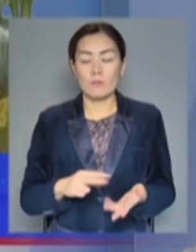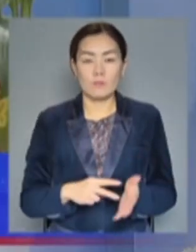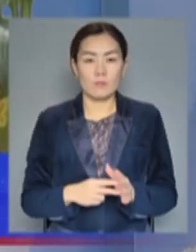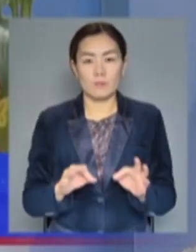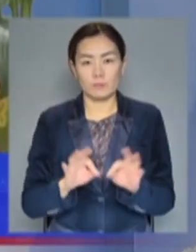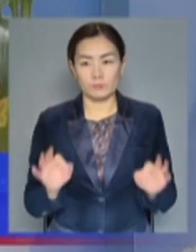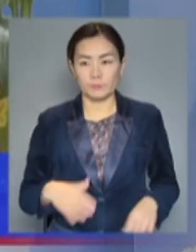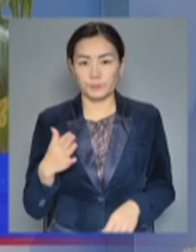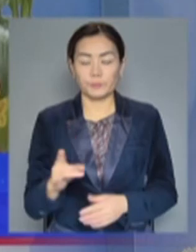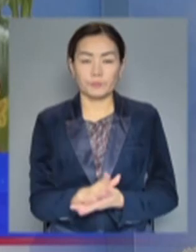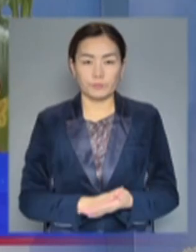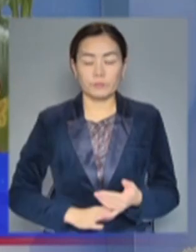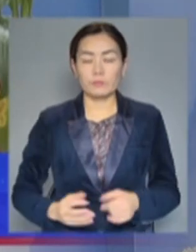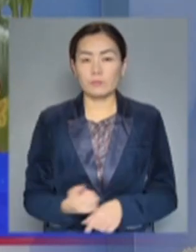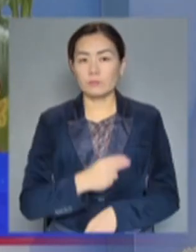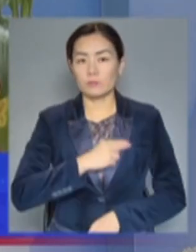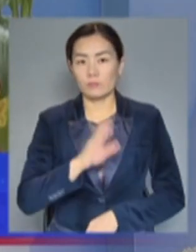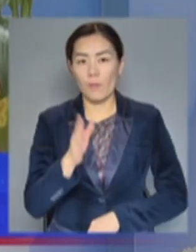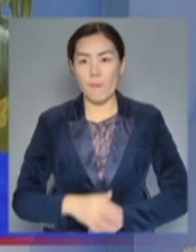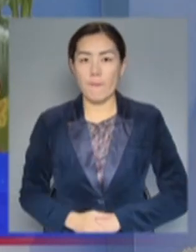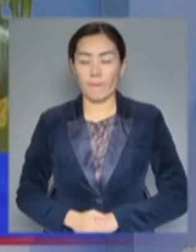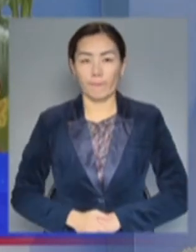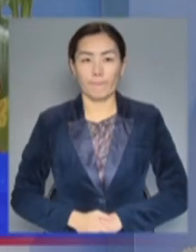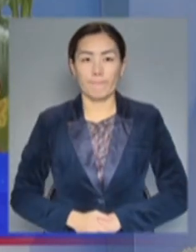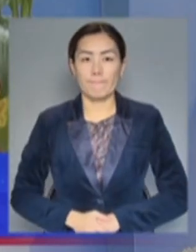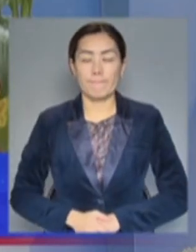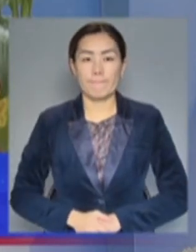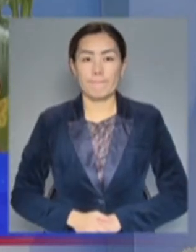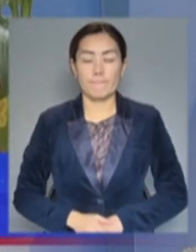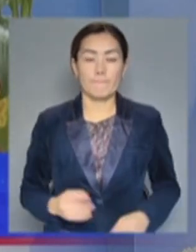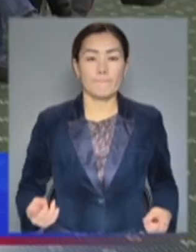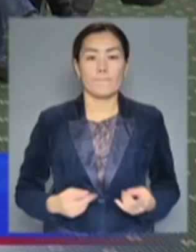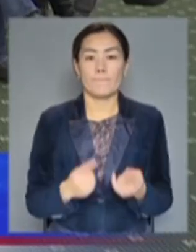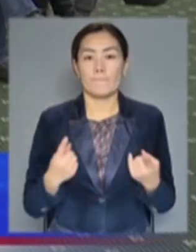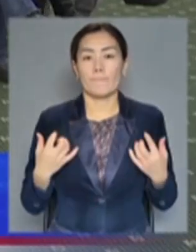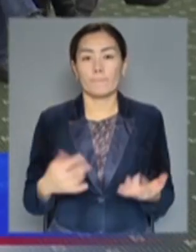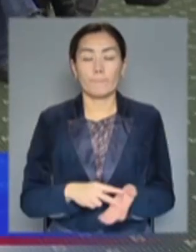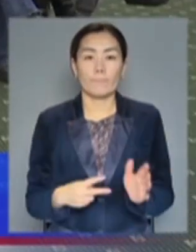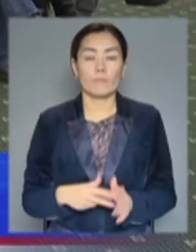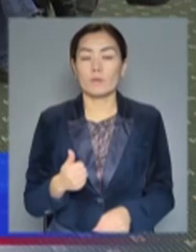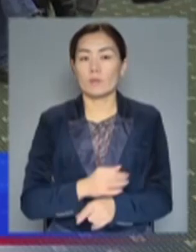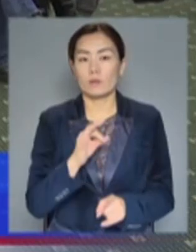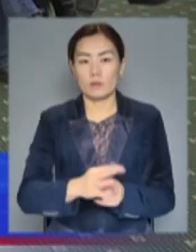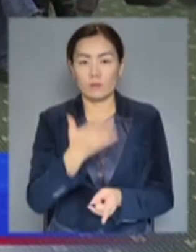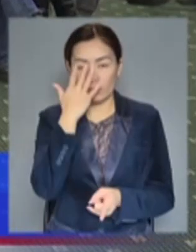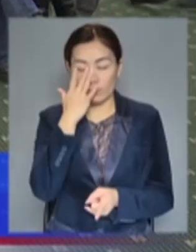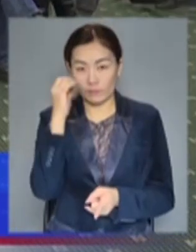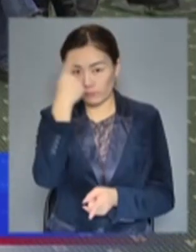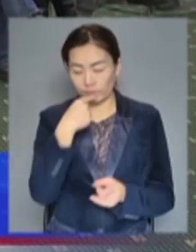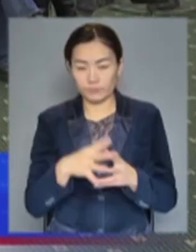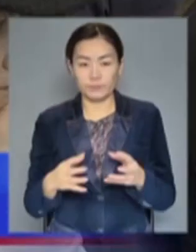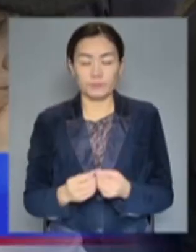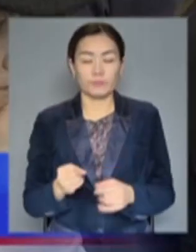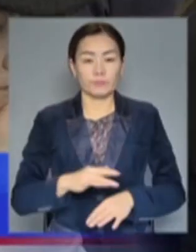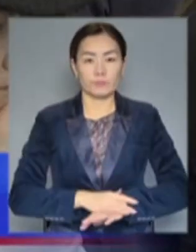жоба. Бұл жобалар жалғасын тапсын дейміз. Бұл кәдімгідей аналарға кәдімгі керек жоба. Жобаның басты мақсаты жеке және